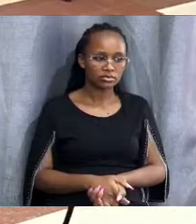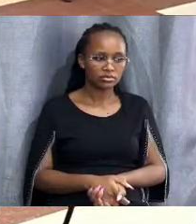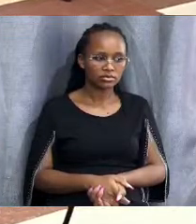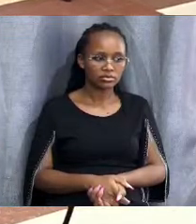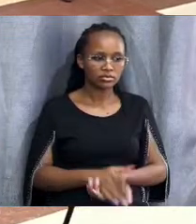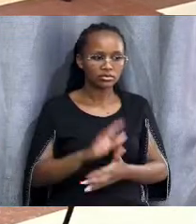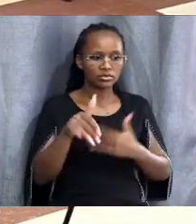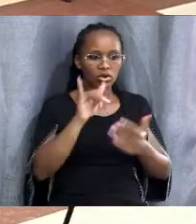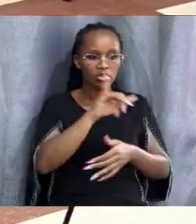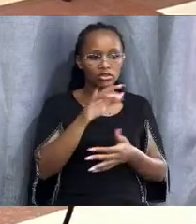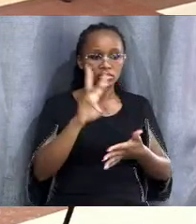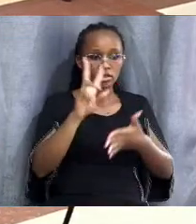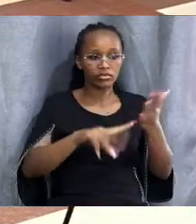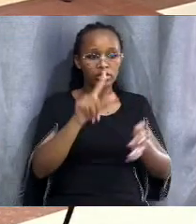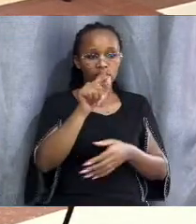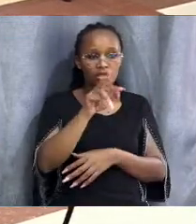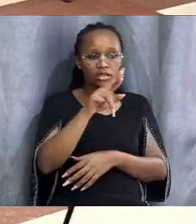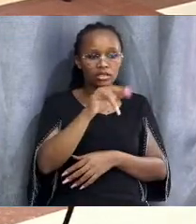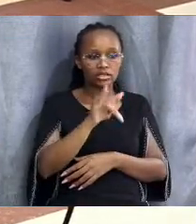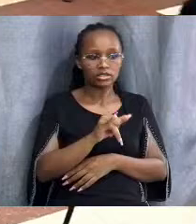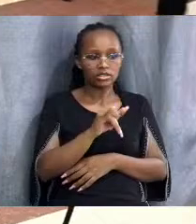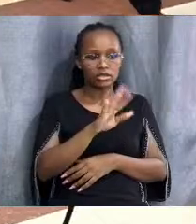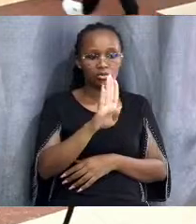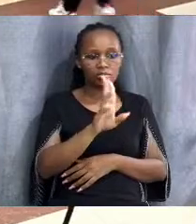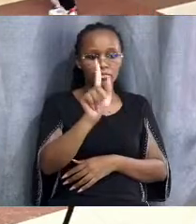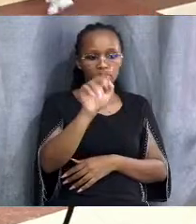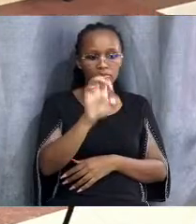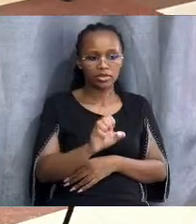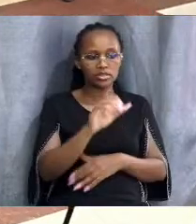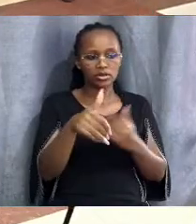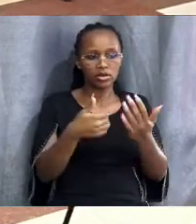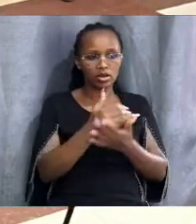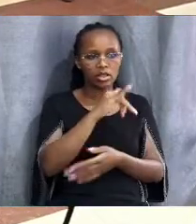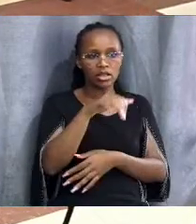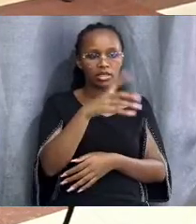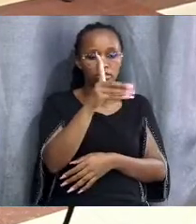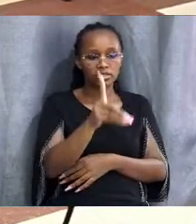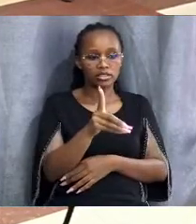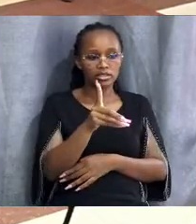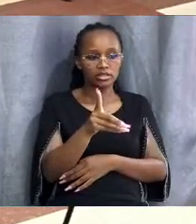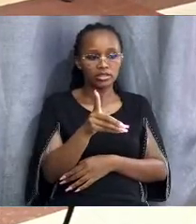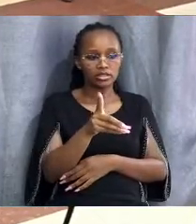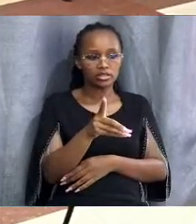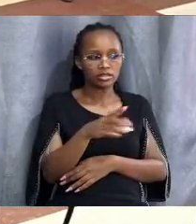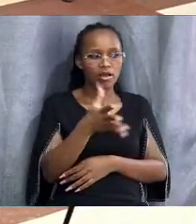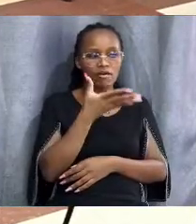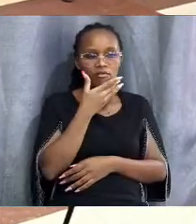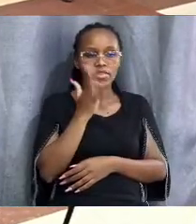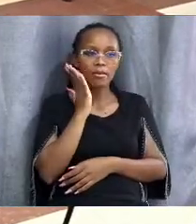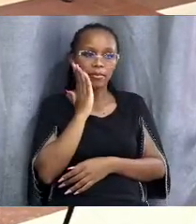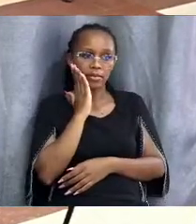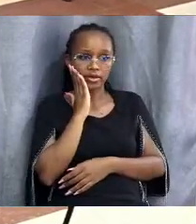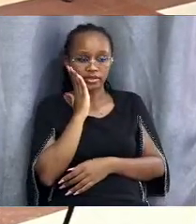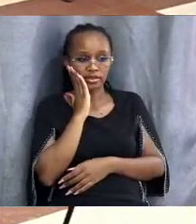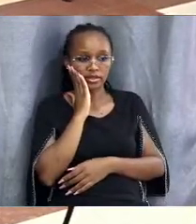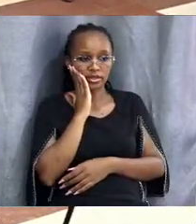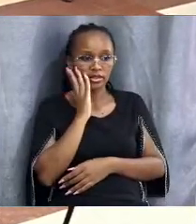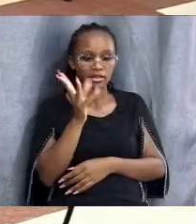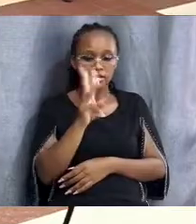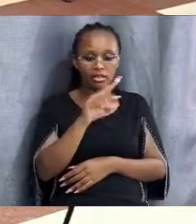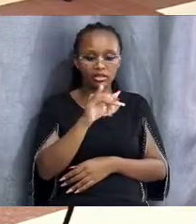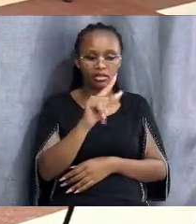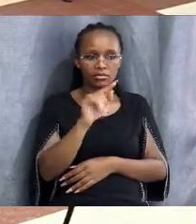Ario the Marado, my tribute to Asia Jed, that is dad, mom,